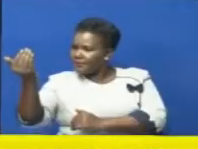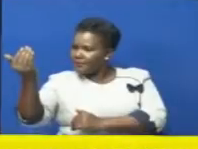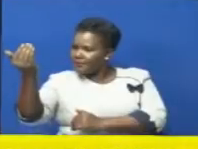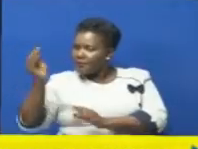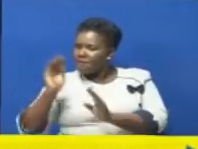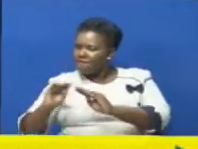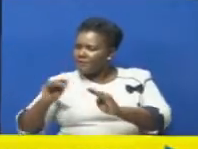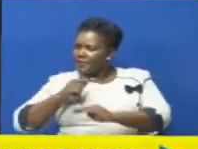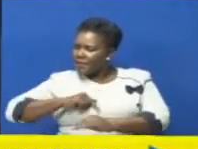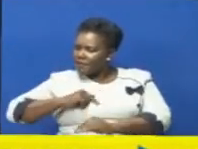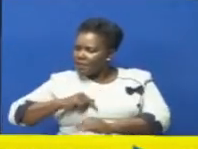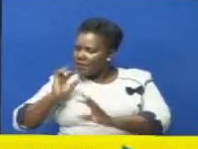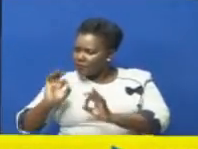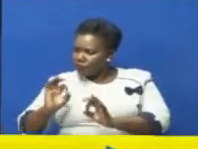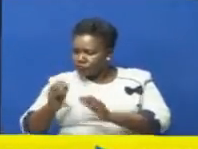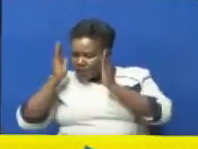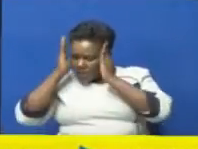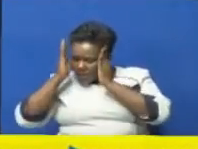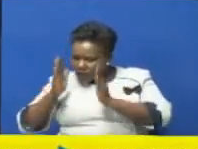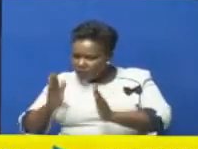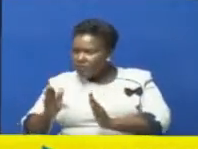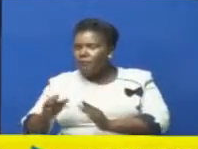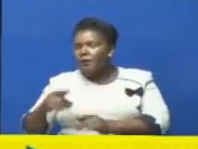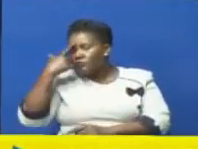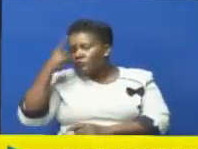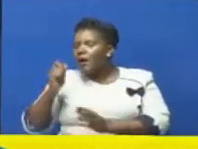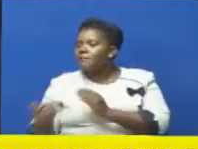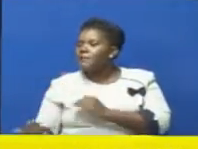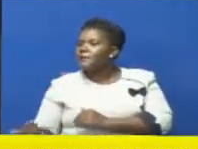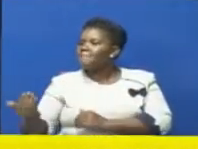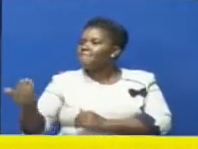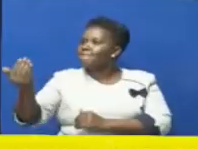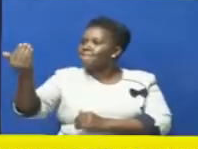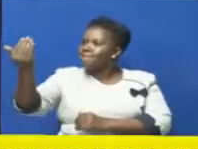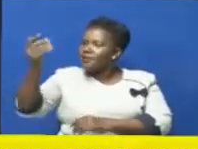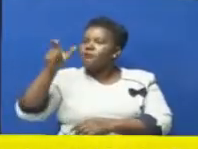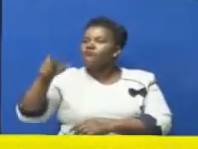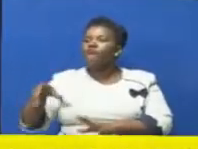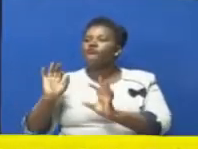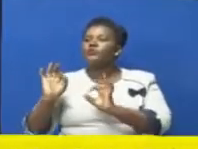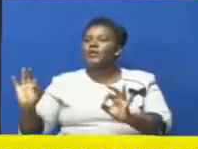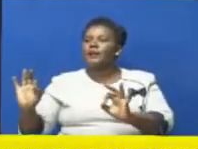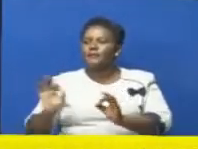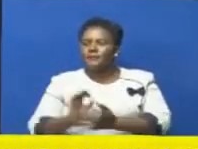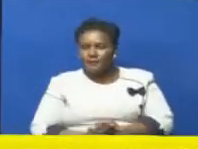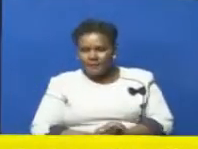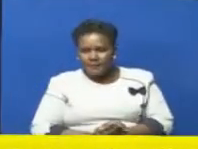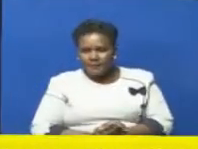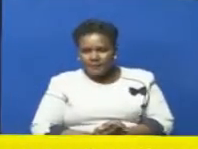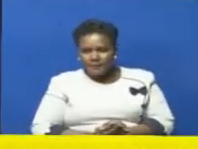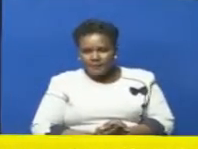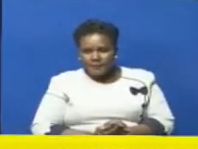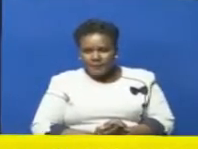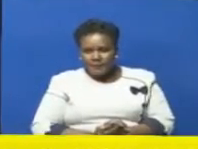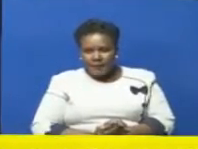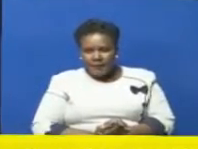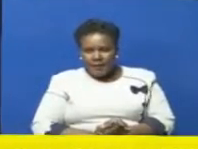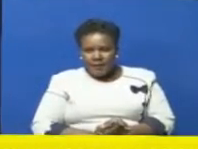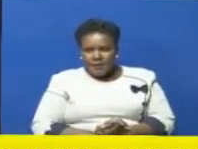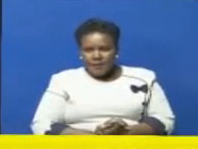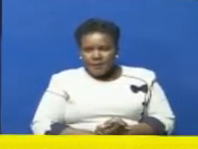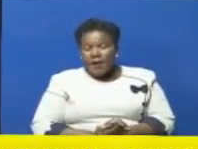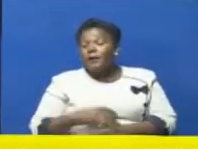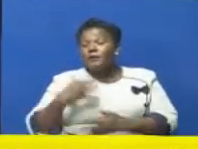nzuri, akafundishwa heshima, basi atakuwa na malezi mazuri ambayo yatamfanya au itajalia kupatikana umma